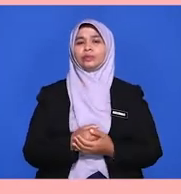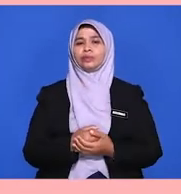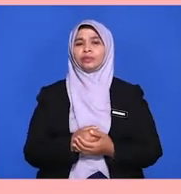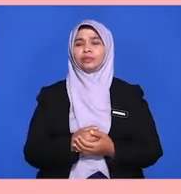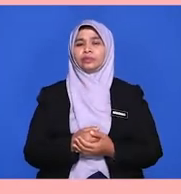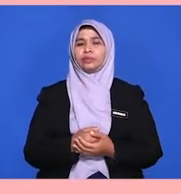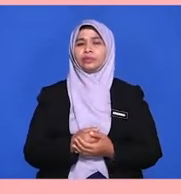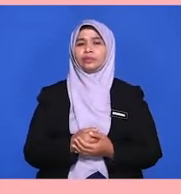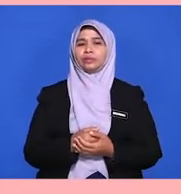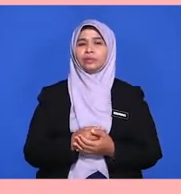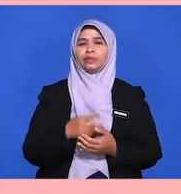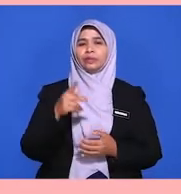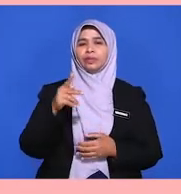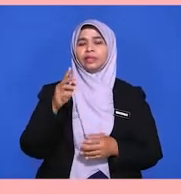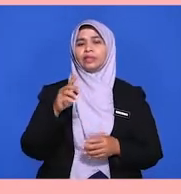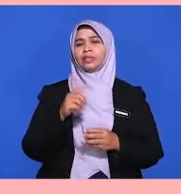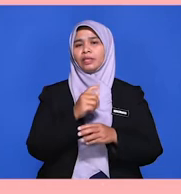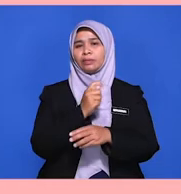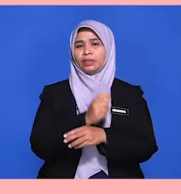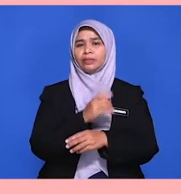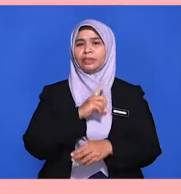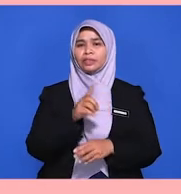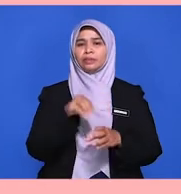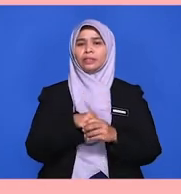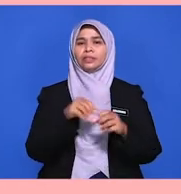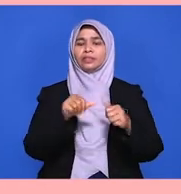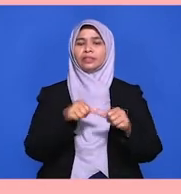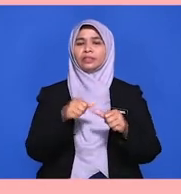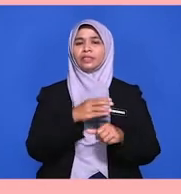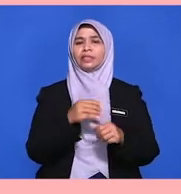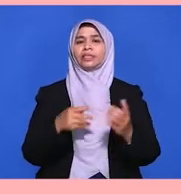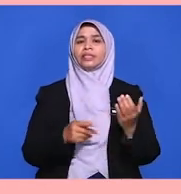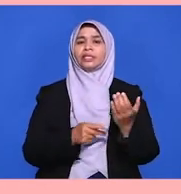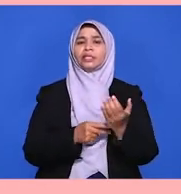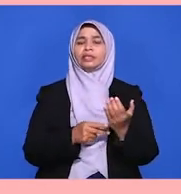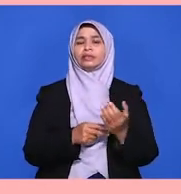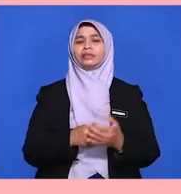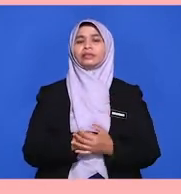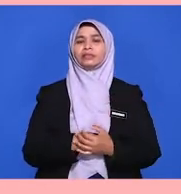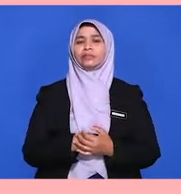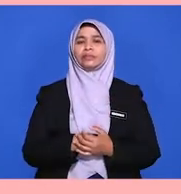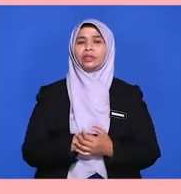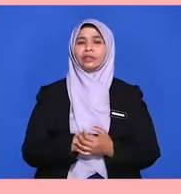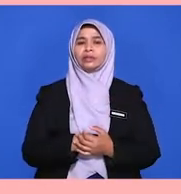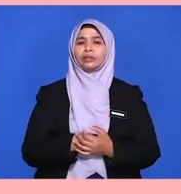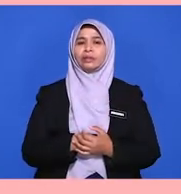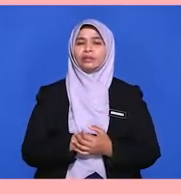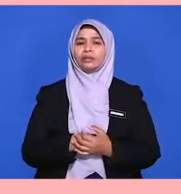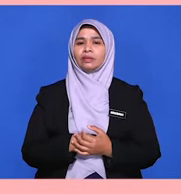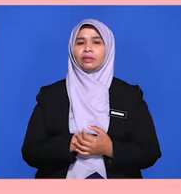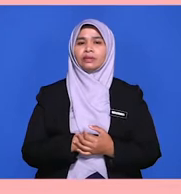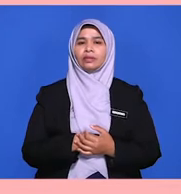Islam dalam sains dan teknologi, penulis Syahrir Muhammad Zin,